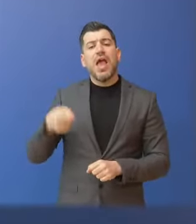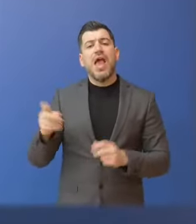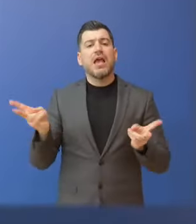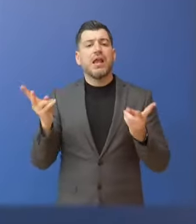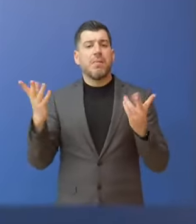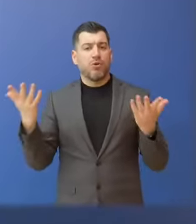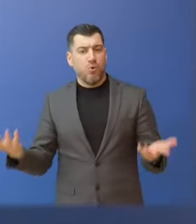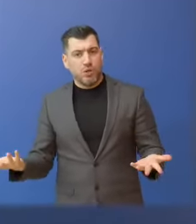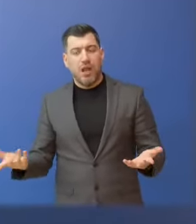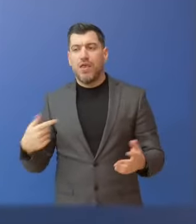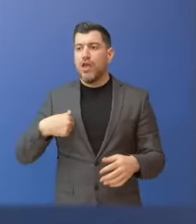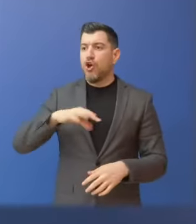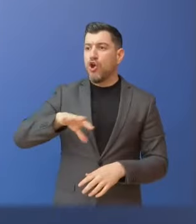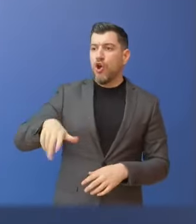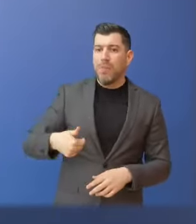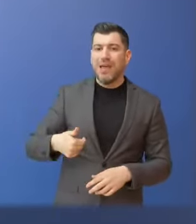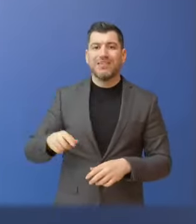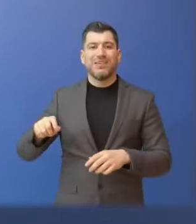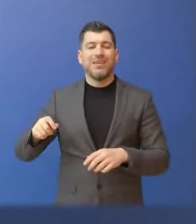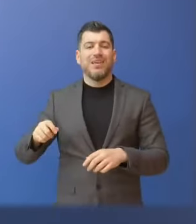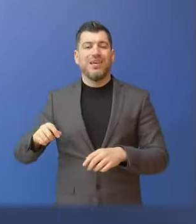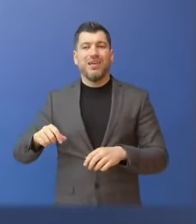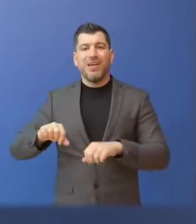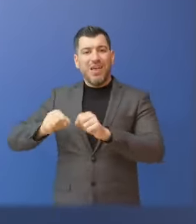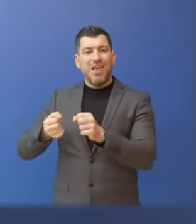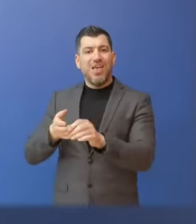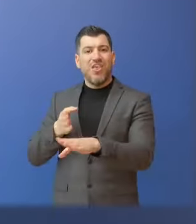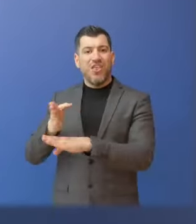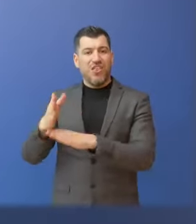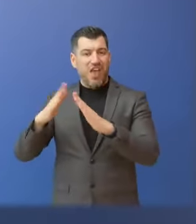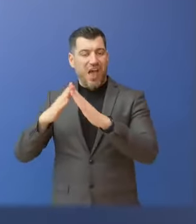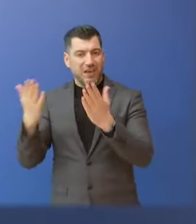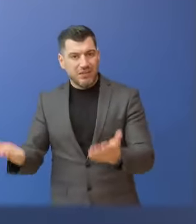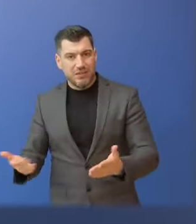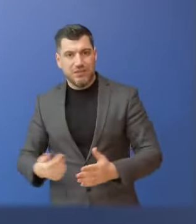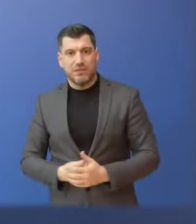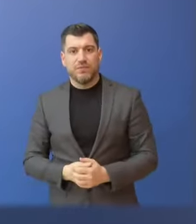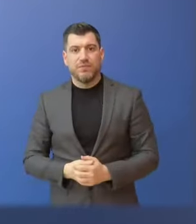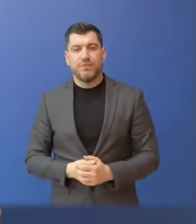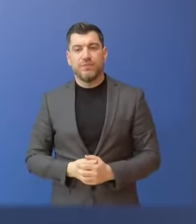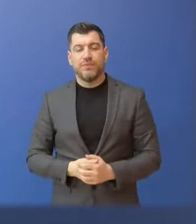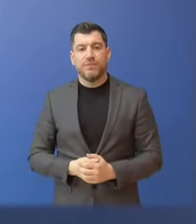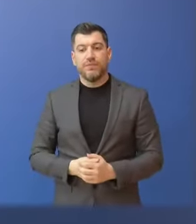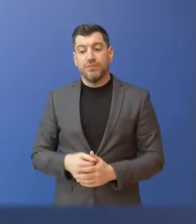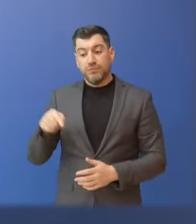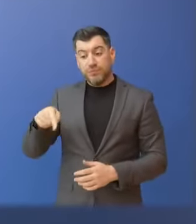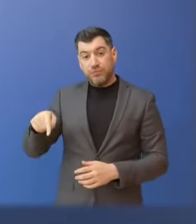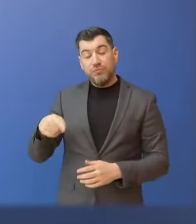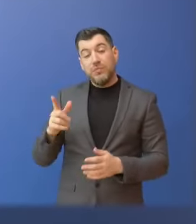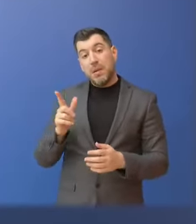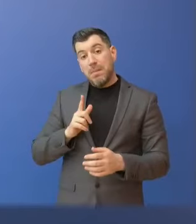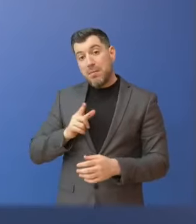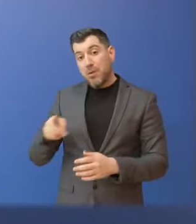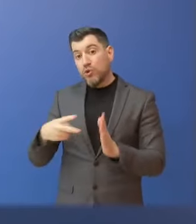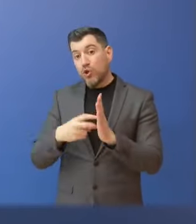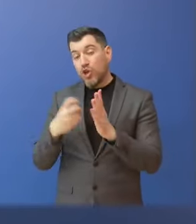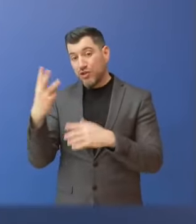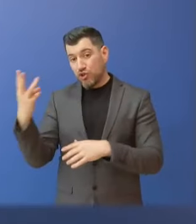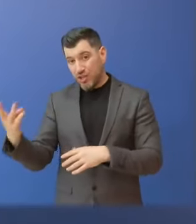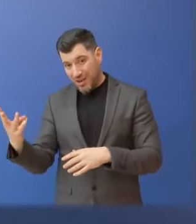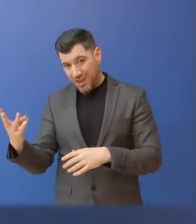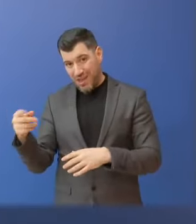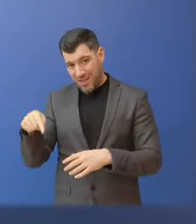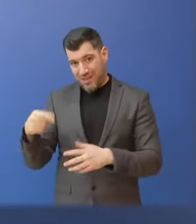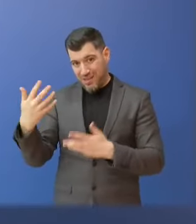διαρρήξεις το έτος 2022 που είναι το τελευταίο που μετρήθηκε μετρήθηκε πλήρως αναμένουμε για το 20 γκαι το 23 ήταν το